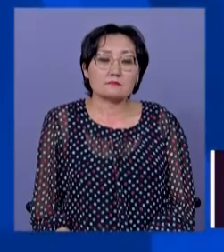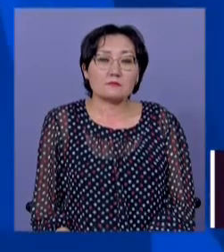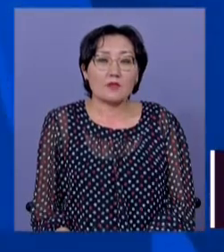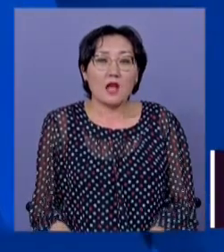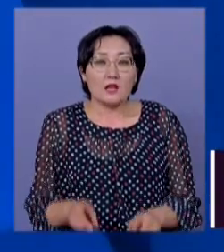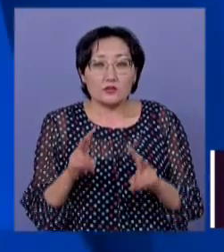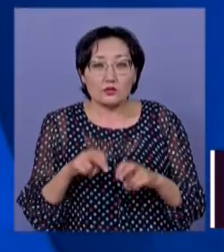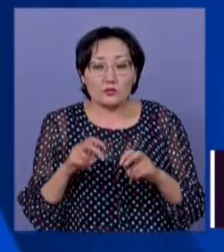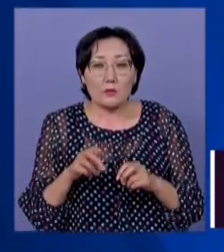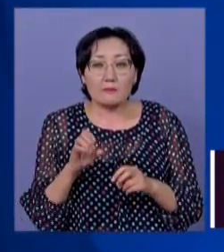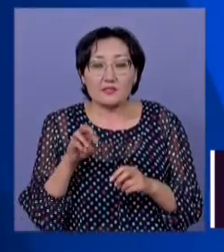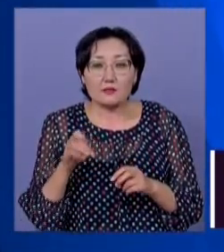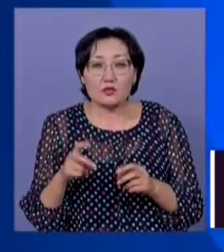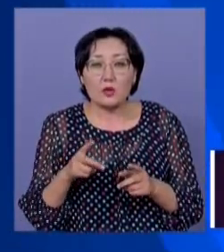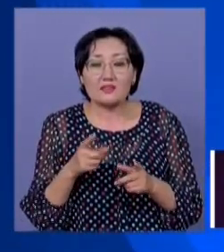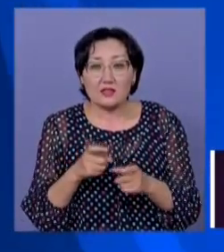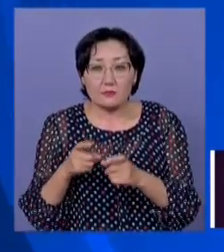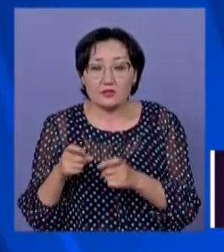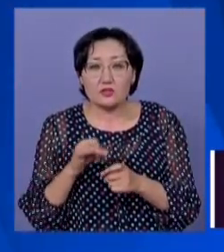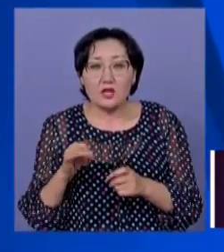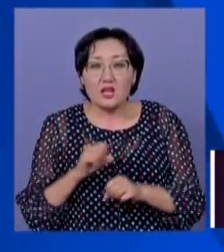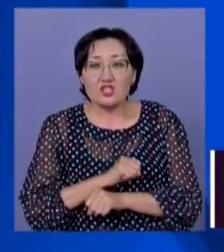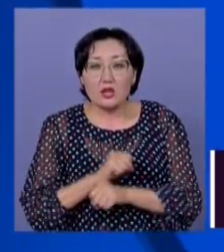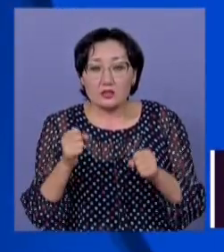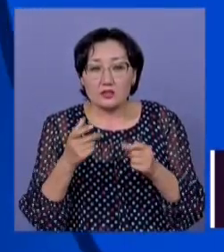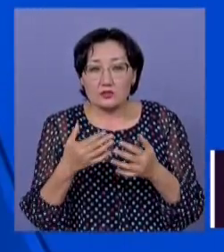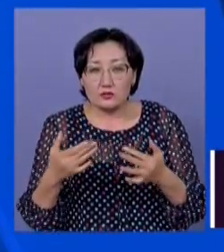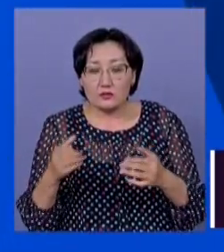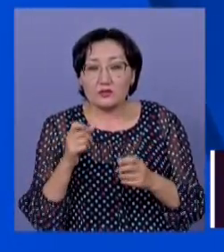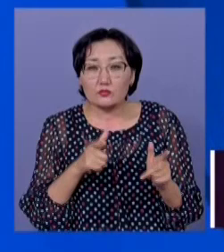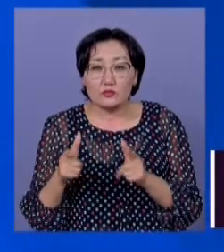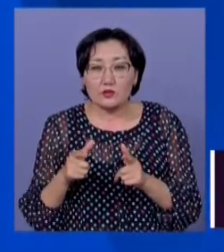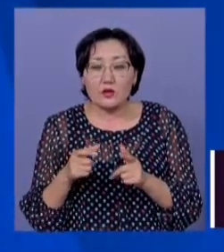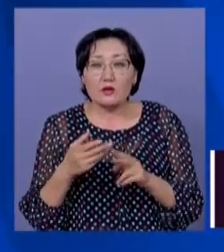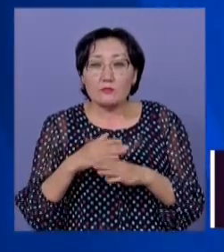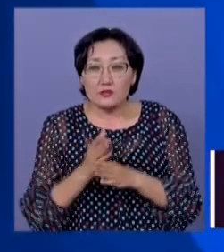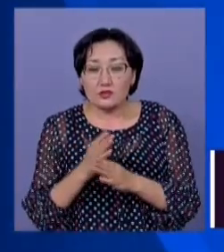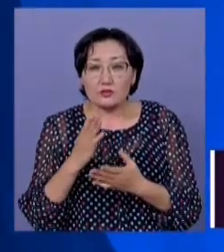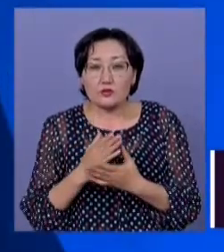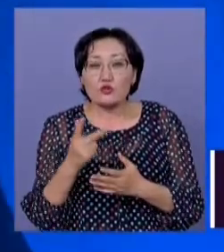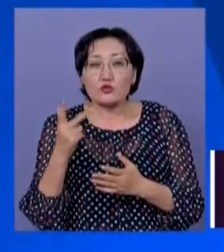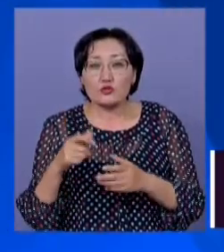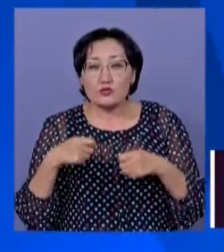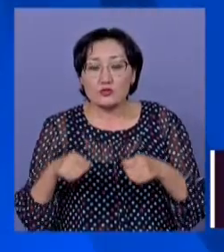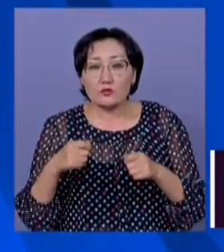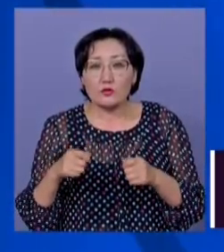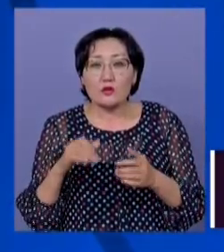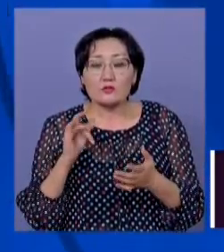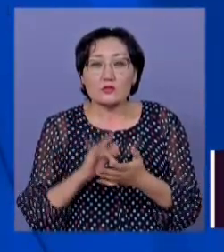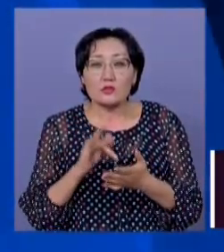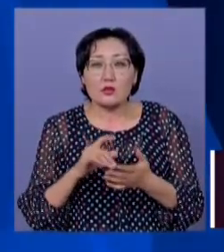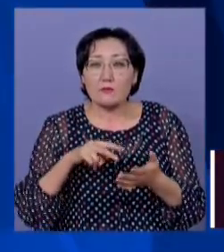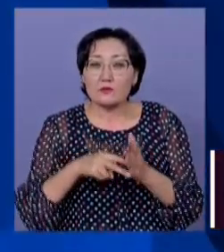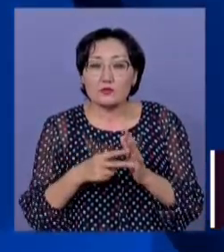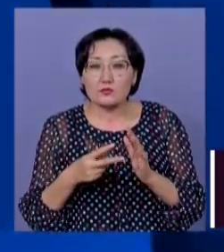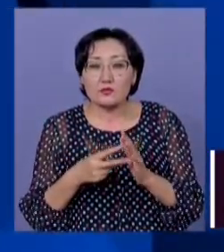Тінту кезінде Бітімбаевтан травматикалық қару, жарылғыш заттарды дайындауға арналған бөлшектер және үш сауда ойынсау орталығының